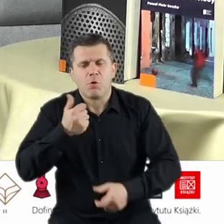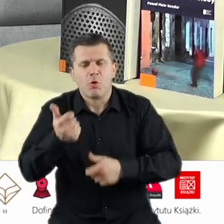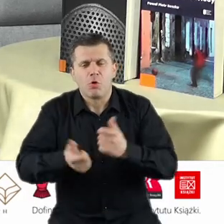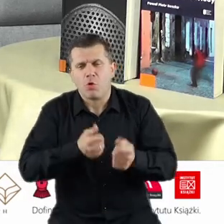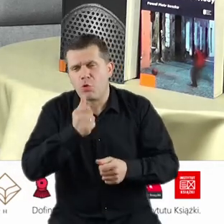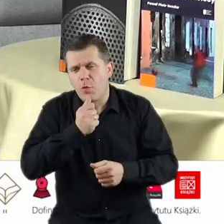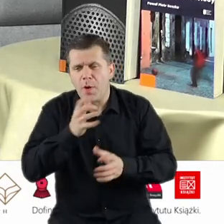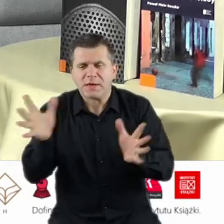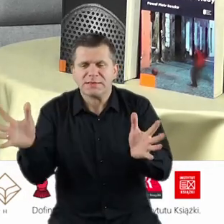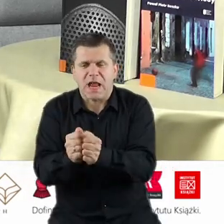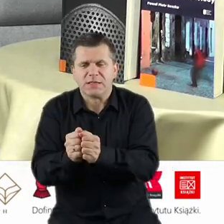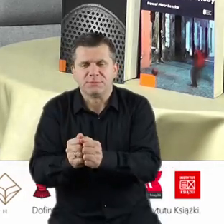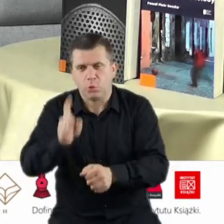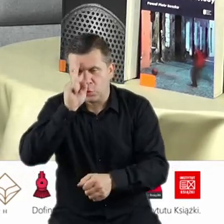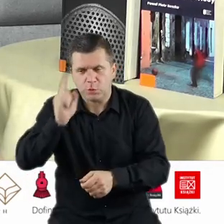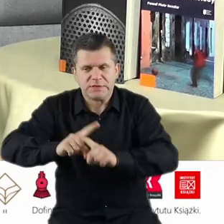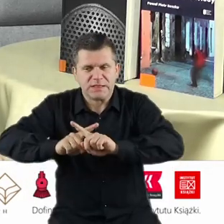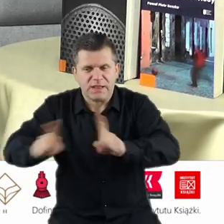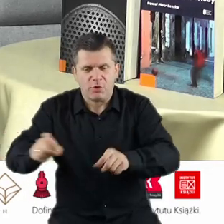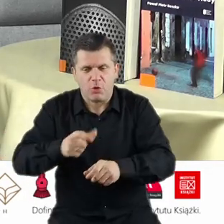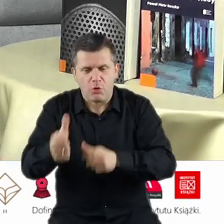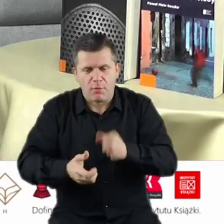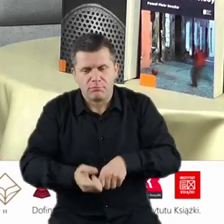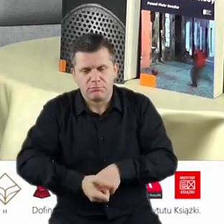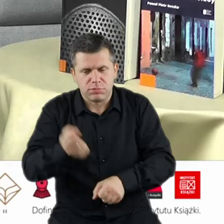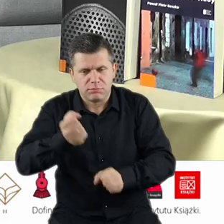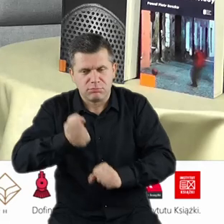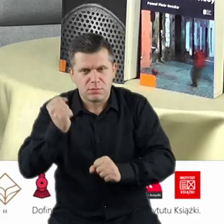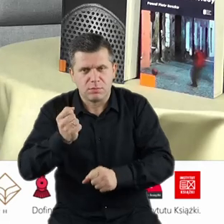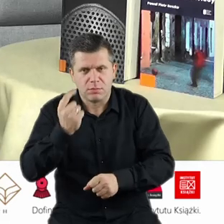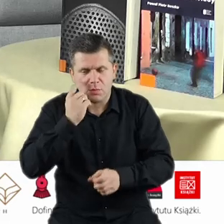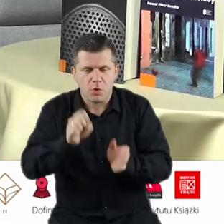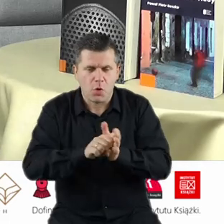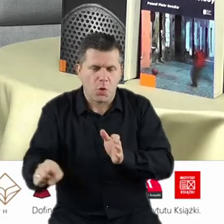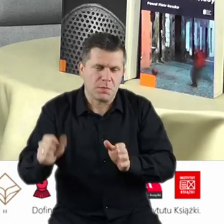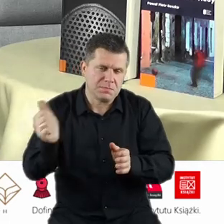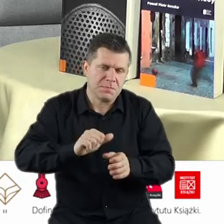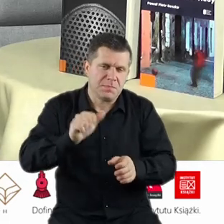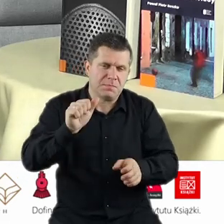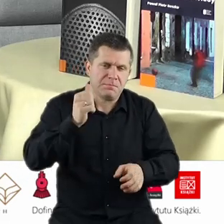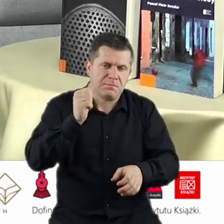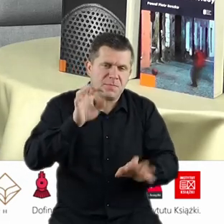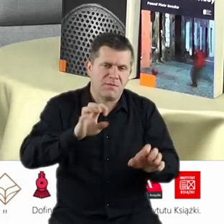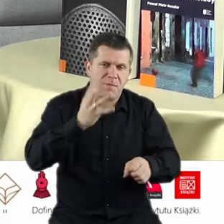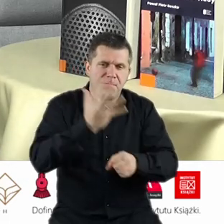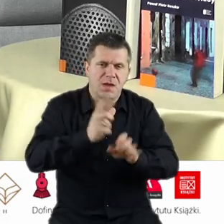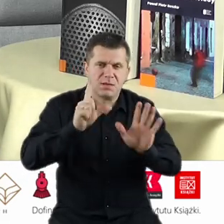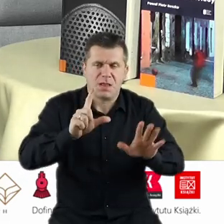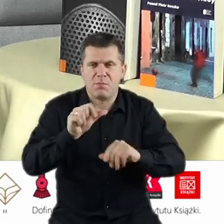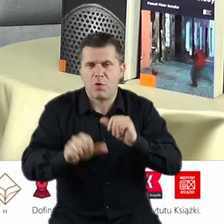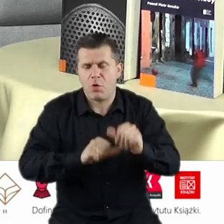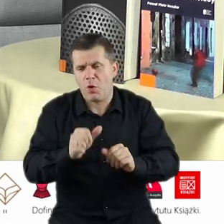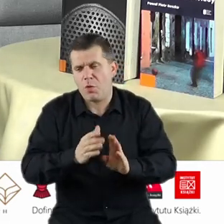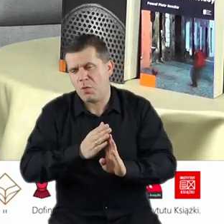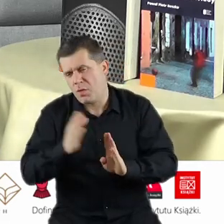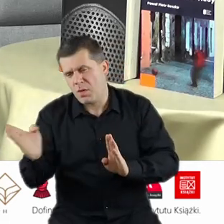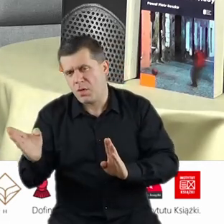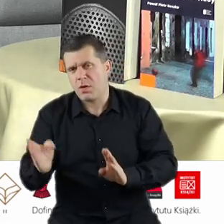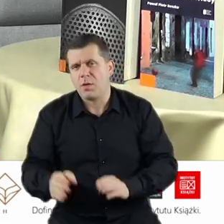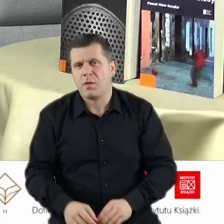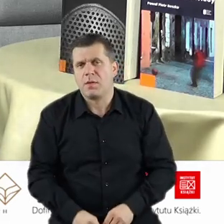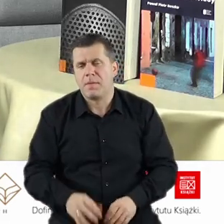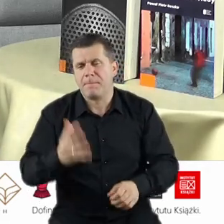Były podejmowane próby zatrzymywania kopaczy i chyba już są mniej więcej od 57 w Sobiborze,